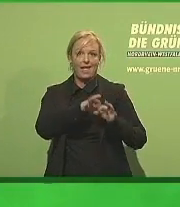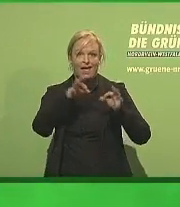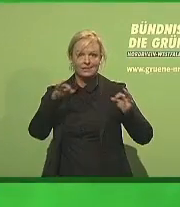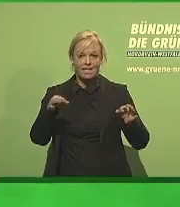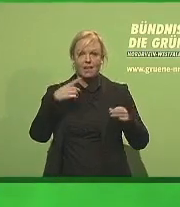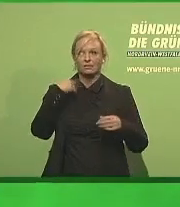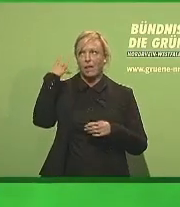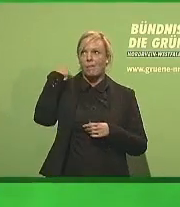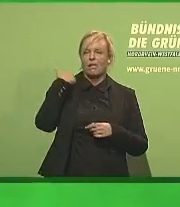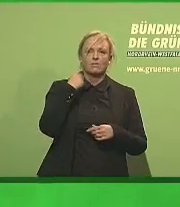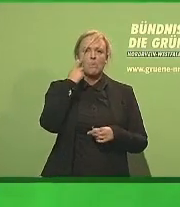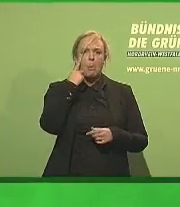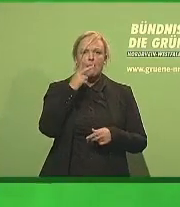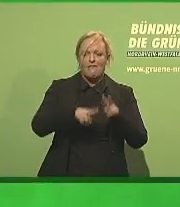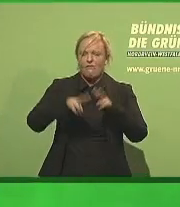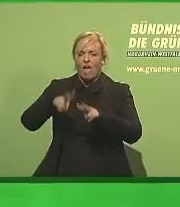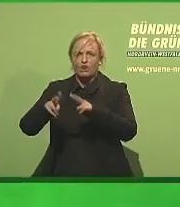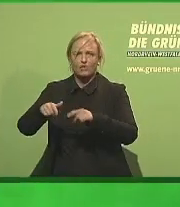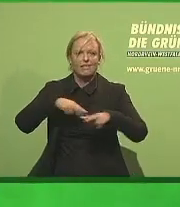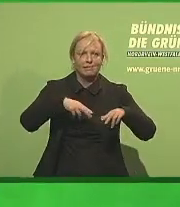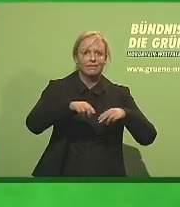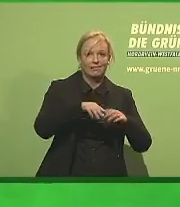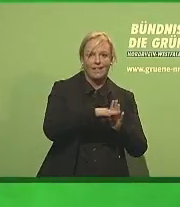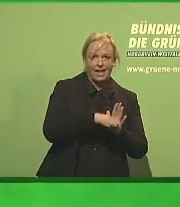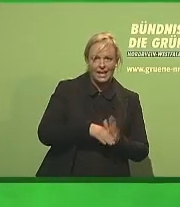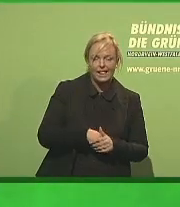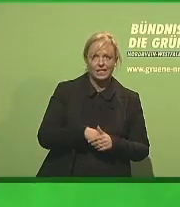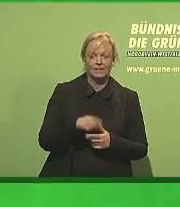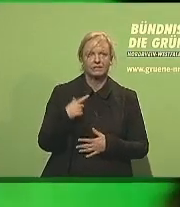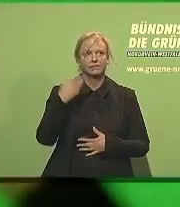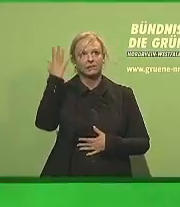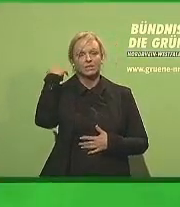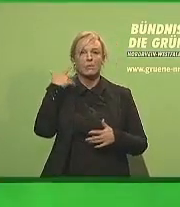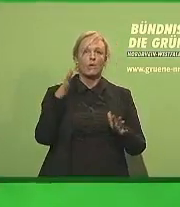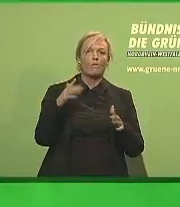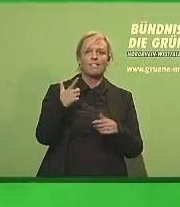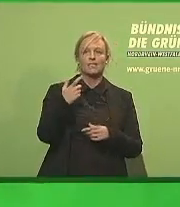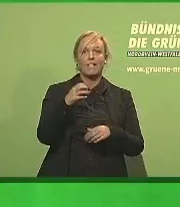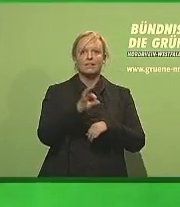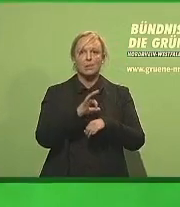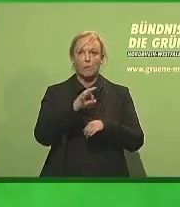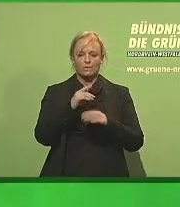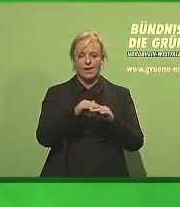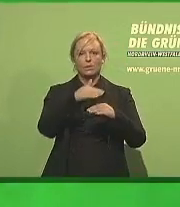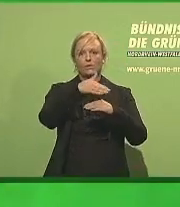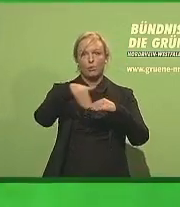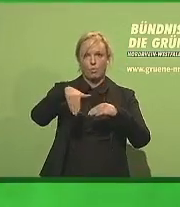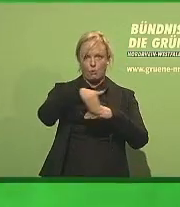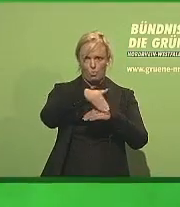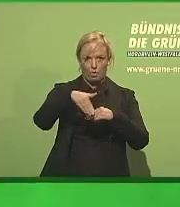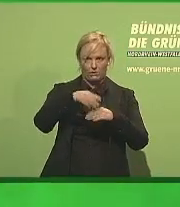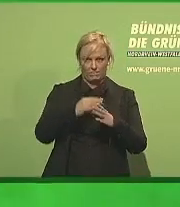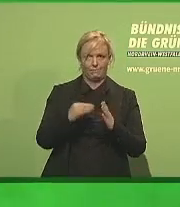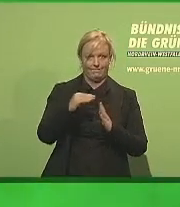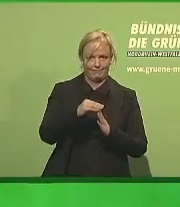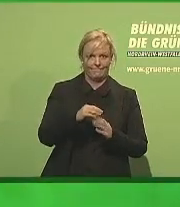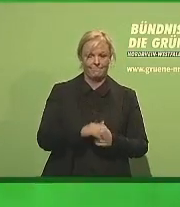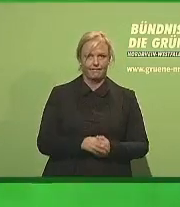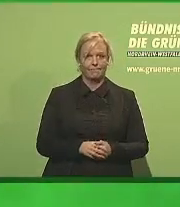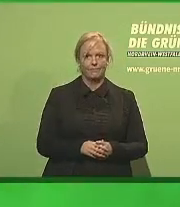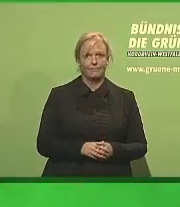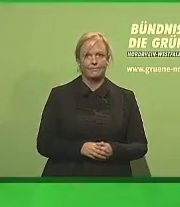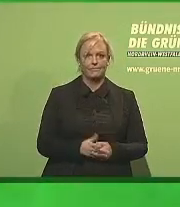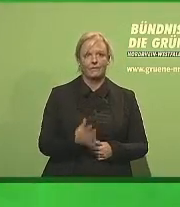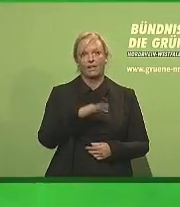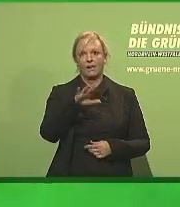ausprobiert. Beim letzten Mal hatten wir da eine Hürde von 20% eingebaut. Da gab es schon, sag ich mal,